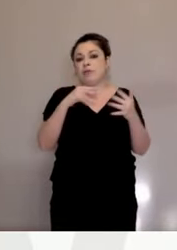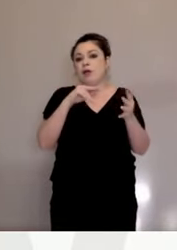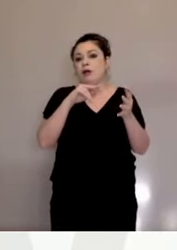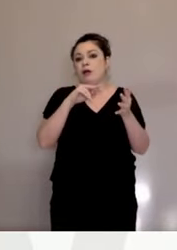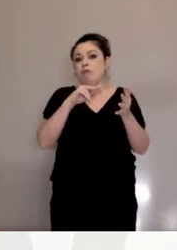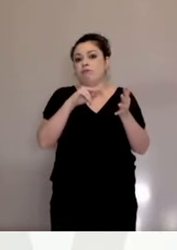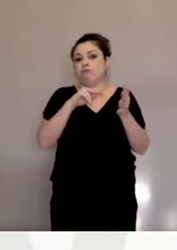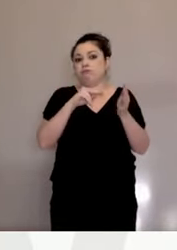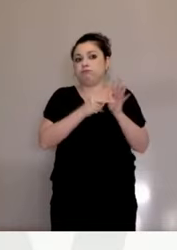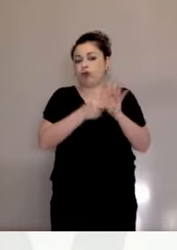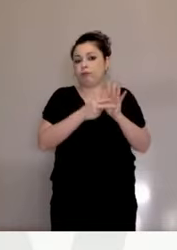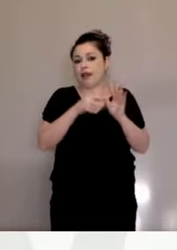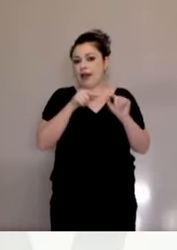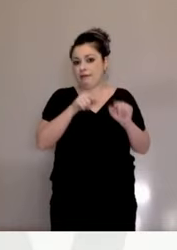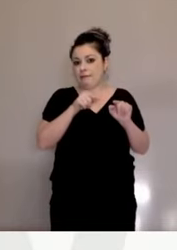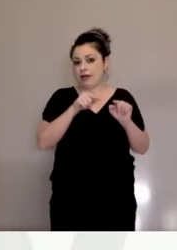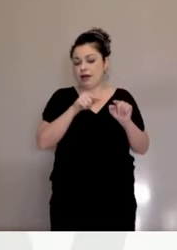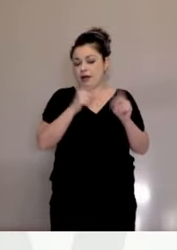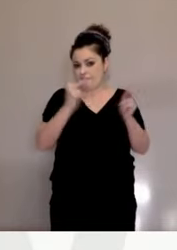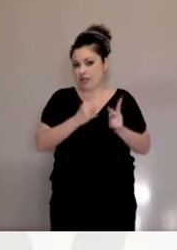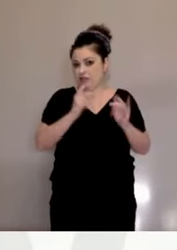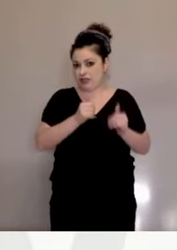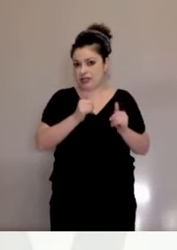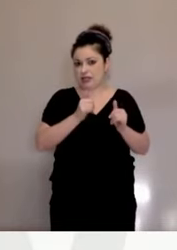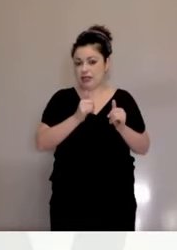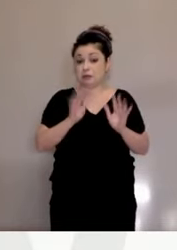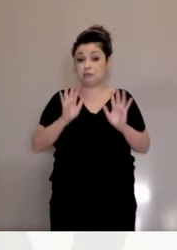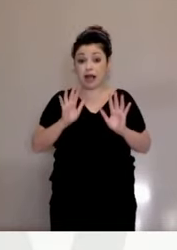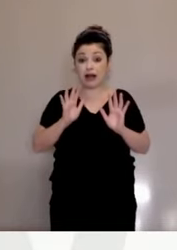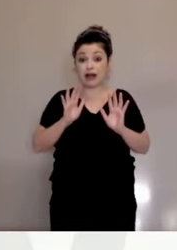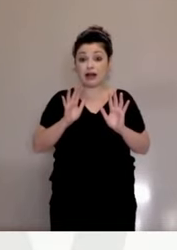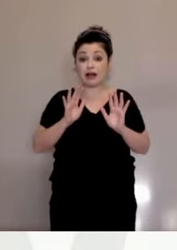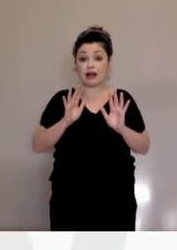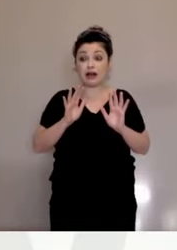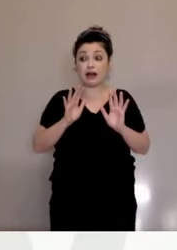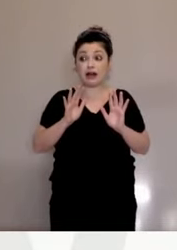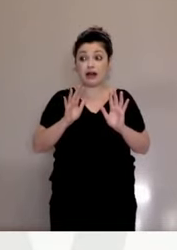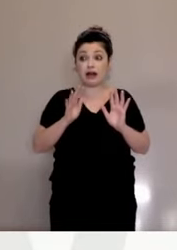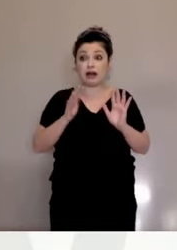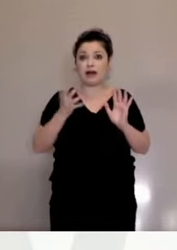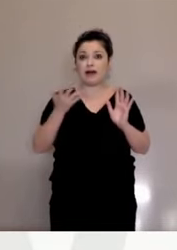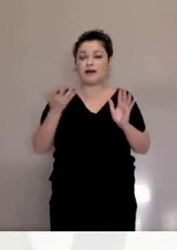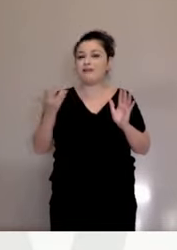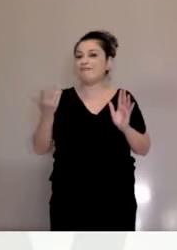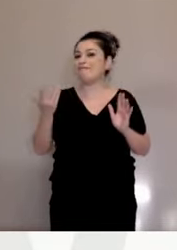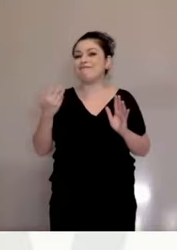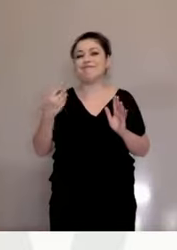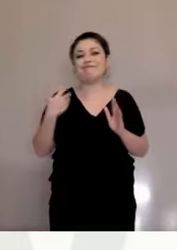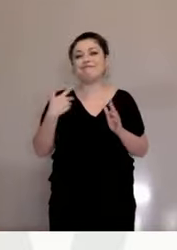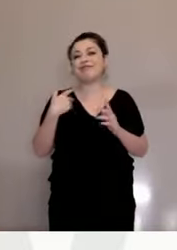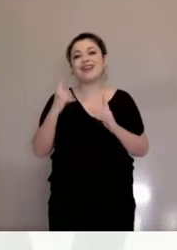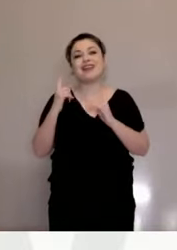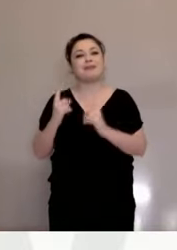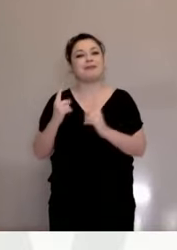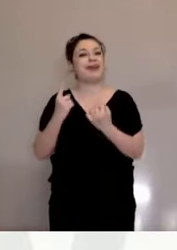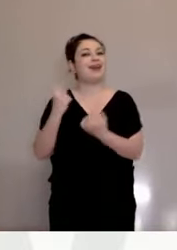È vero, assolutamente è vero. Ma a un certo momento, primo.